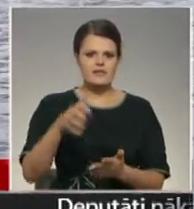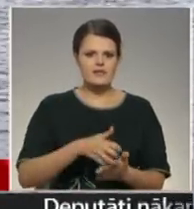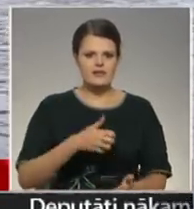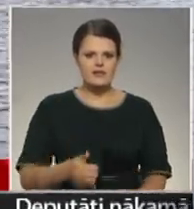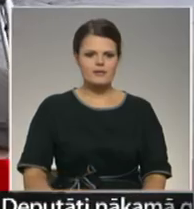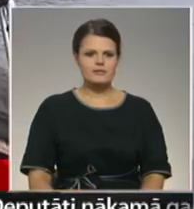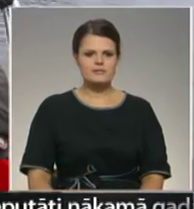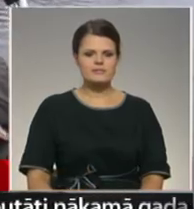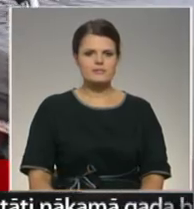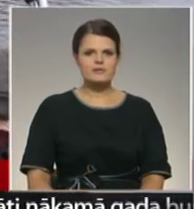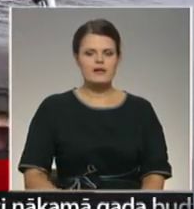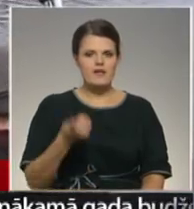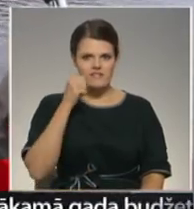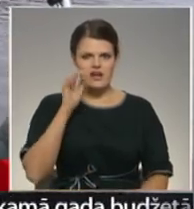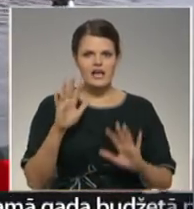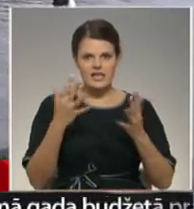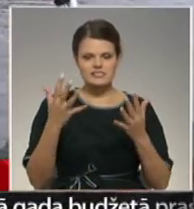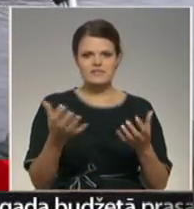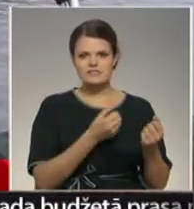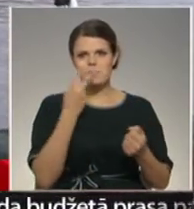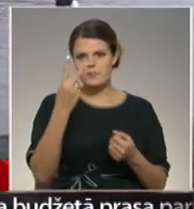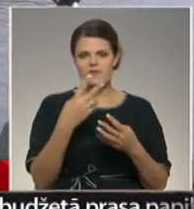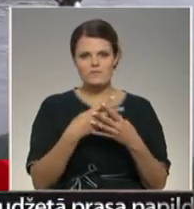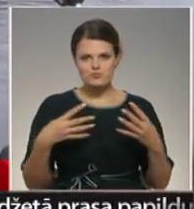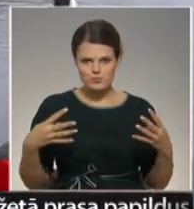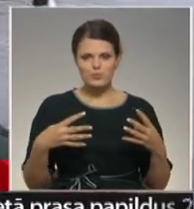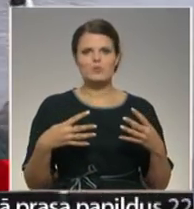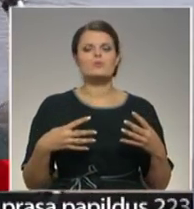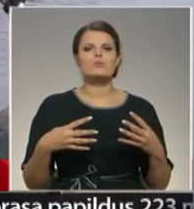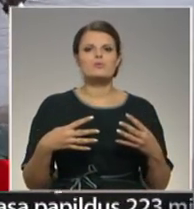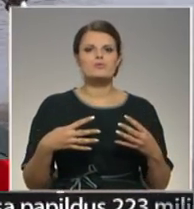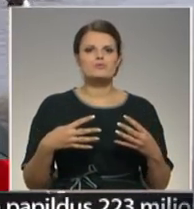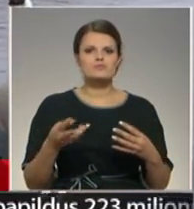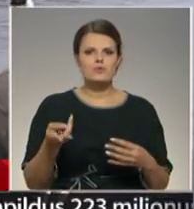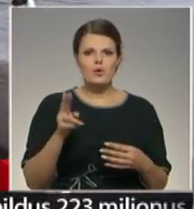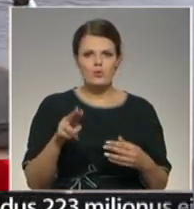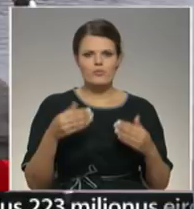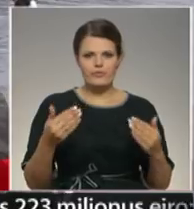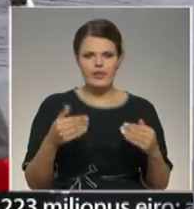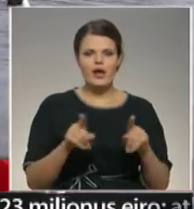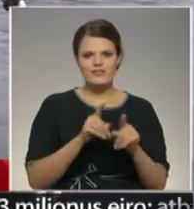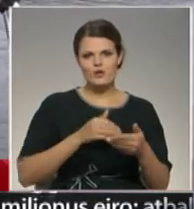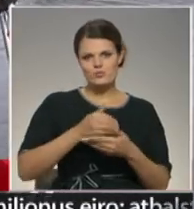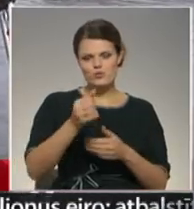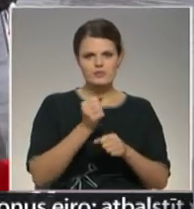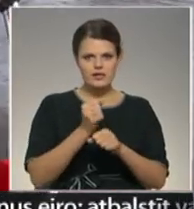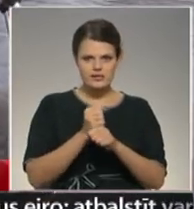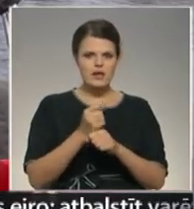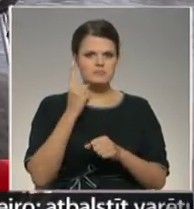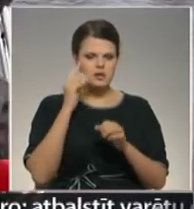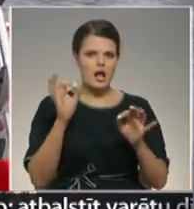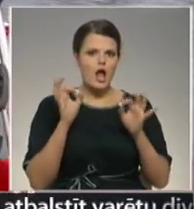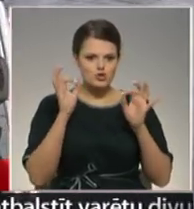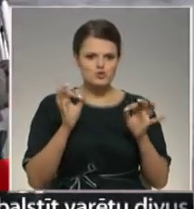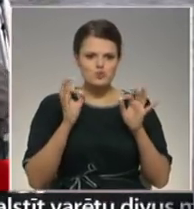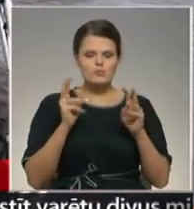kas aizķerās. Vakar tas izdevās. Vakar izņēmām divus murdus šeit. Un arī šodien tagad turpinām to darbu. Ir pamatots aizdoms,